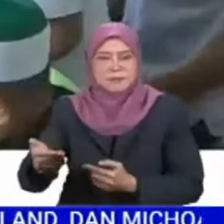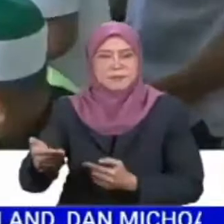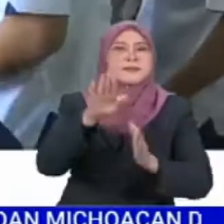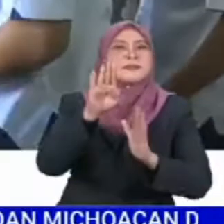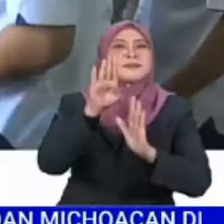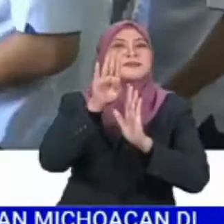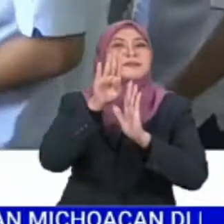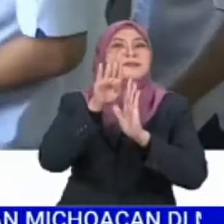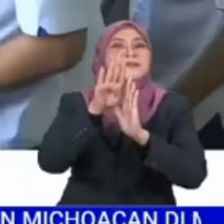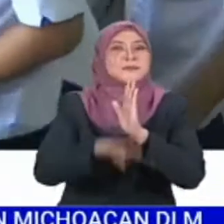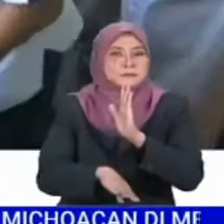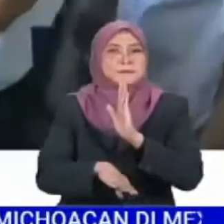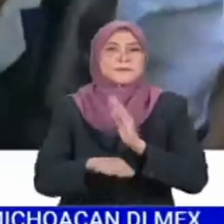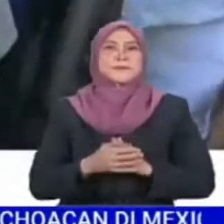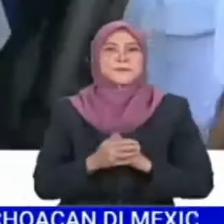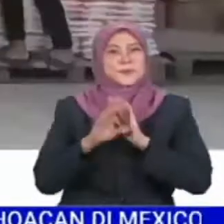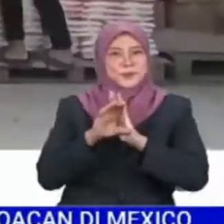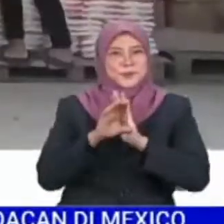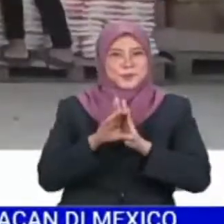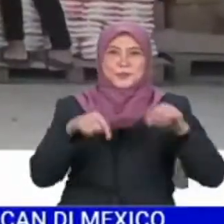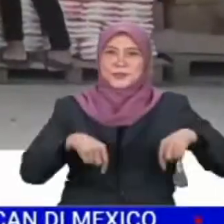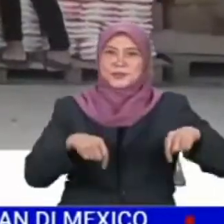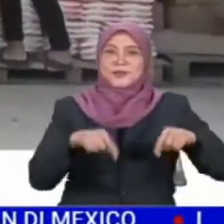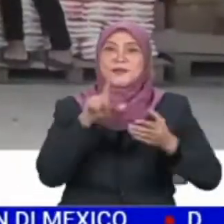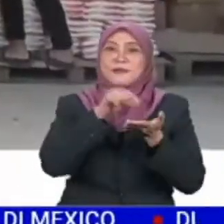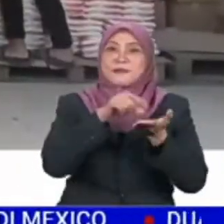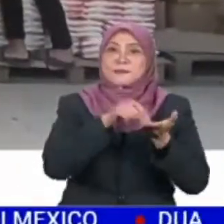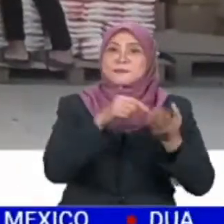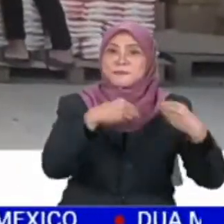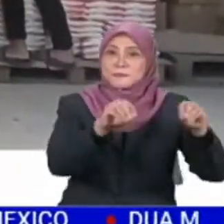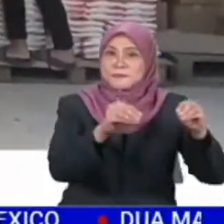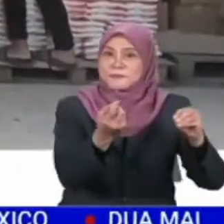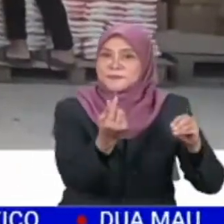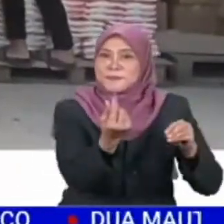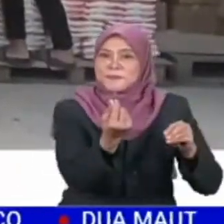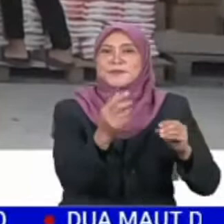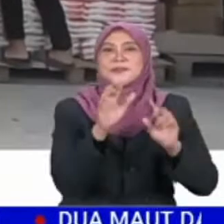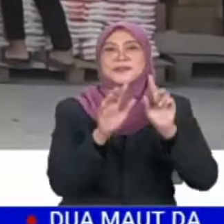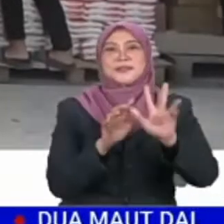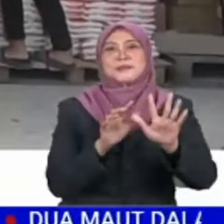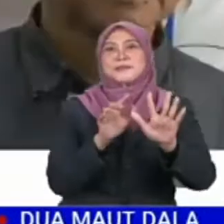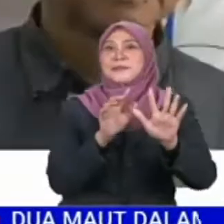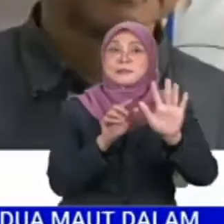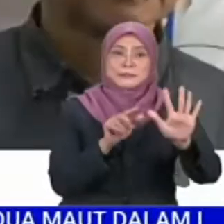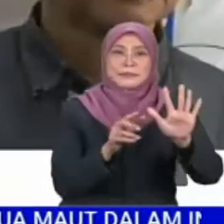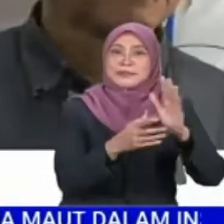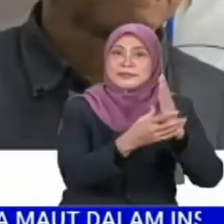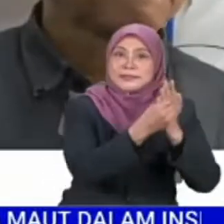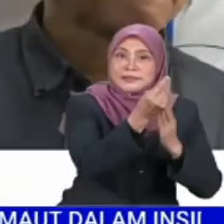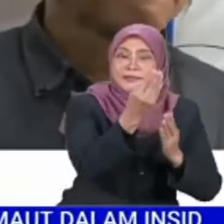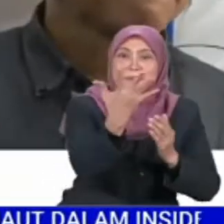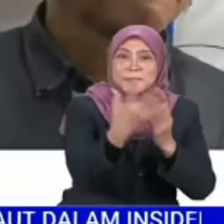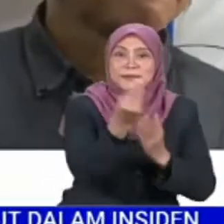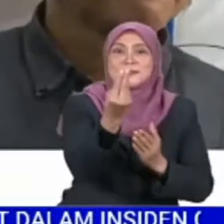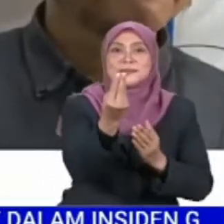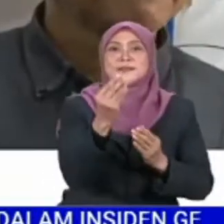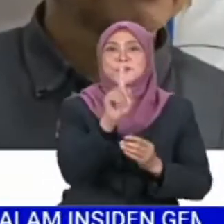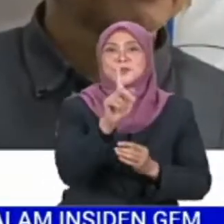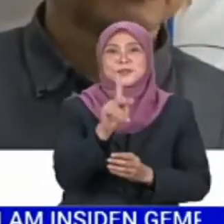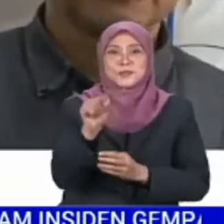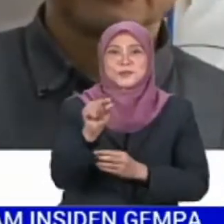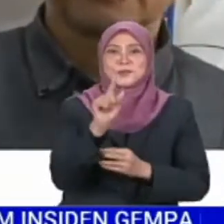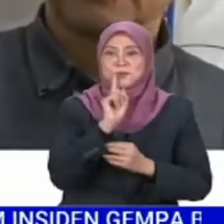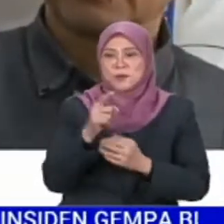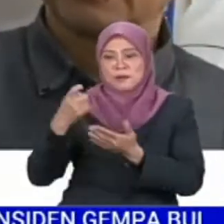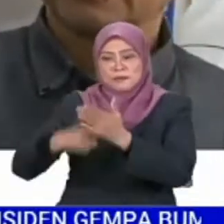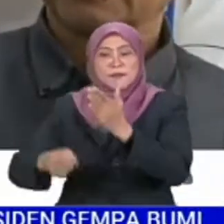yang begitu murah. Contohnya macam hari ini, ayam dijual dengan harga RM5 sekilo. RM5 sekilo. Padahal ayam hari